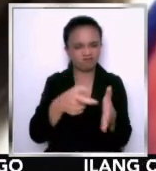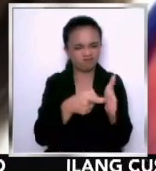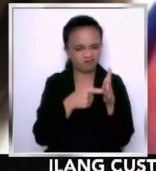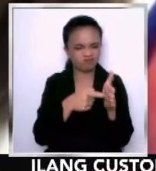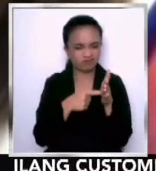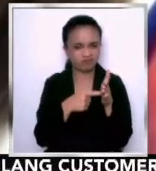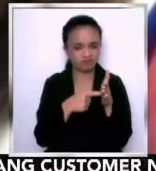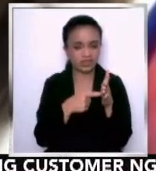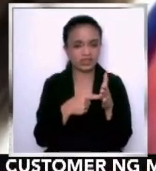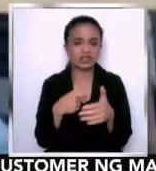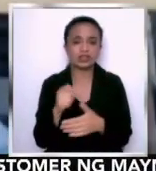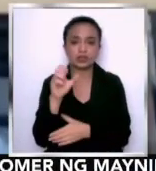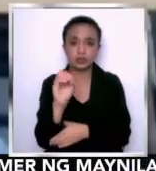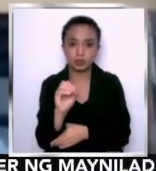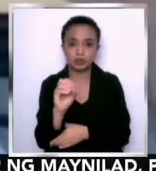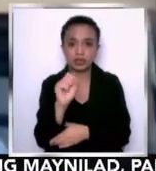pag mas mahina ang demand,